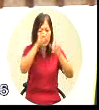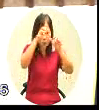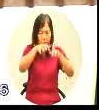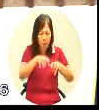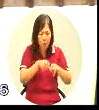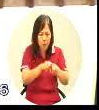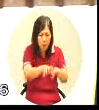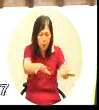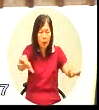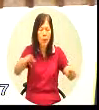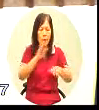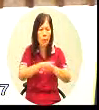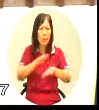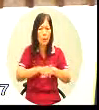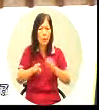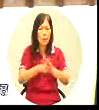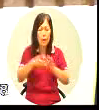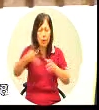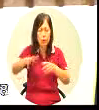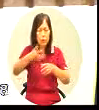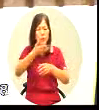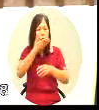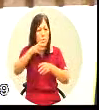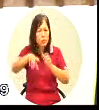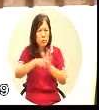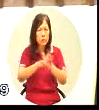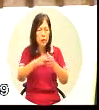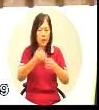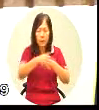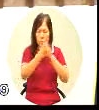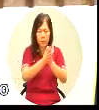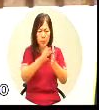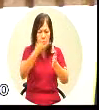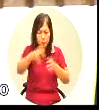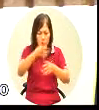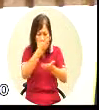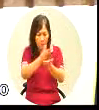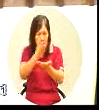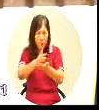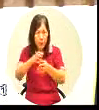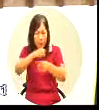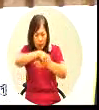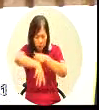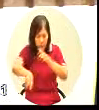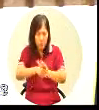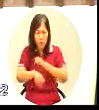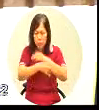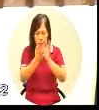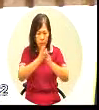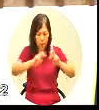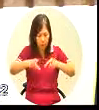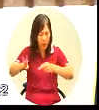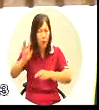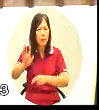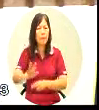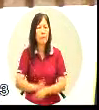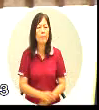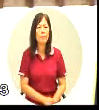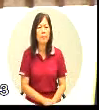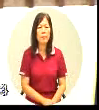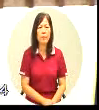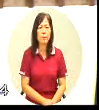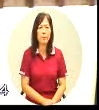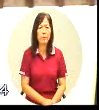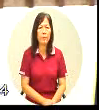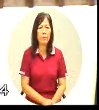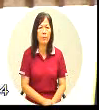嘛，去冲刷嘛。那水利局在这方面把柴山的整个排水系统做了一个整体的改善。